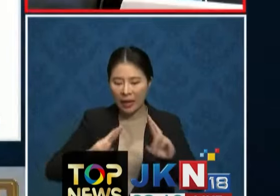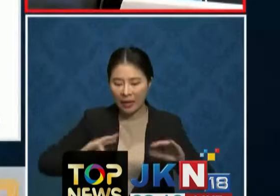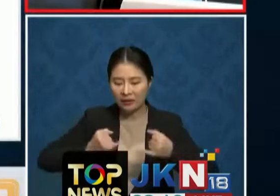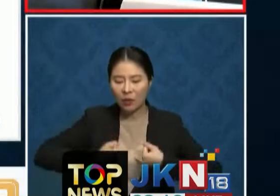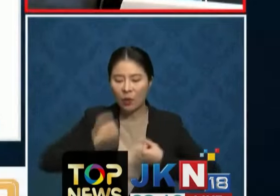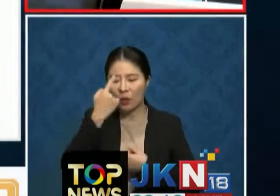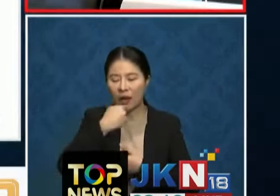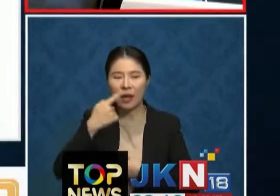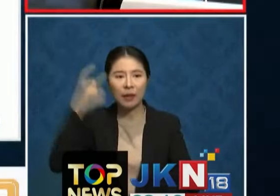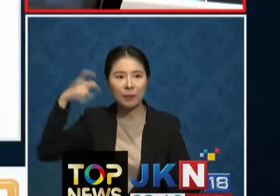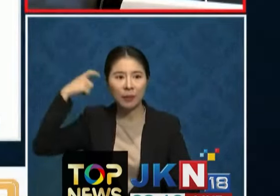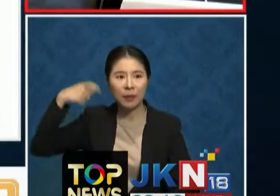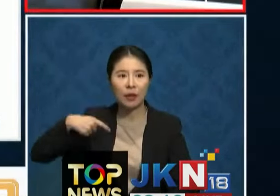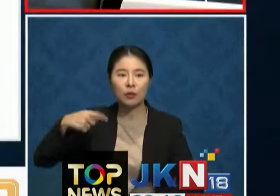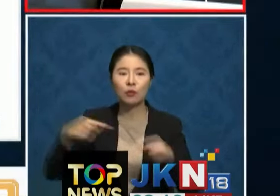เอียดรอบคอบนะ